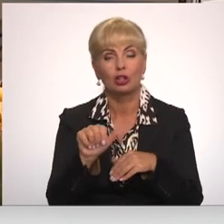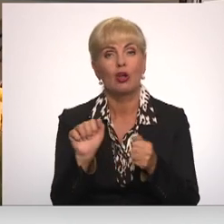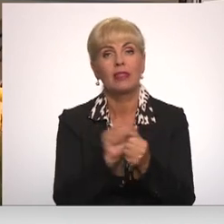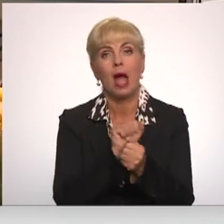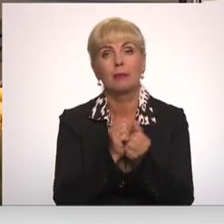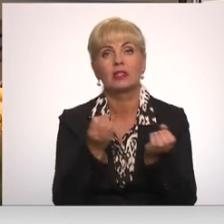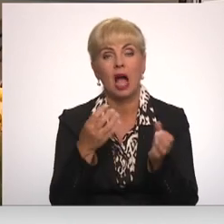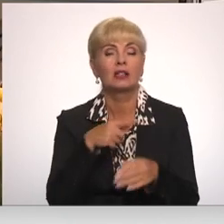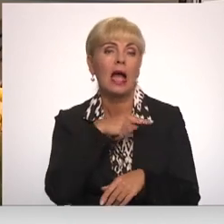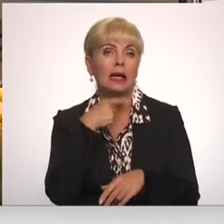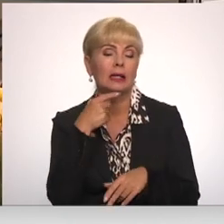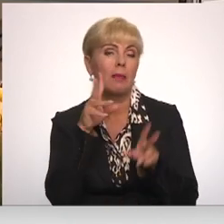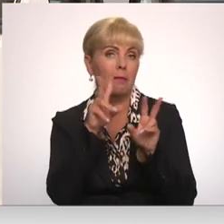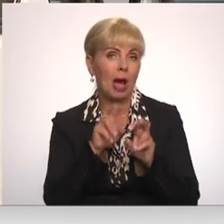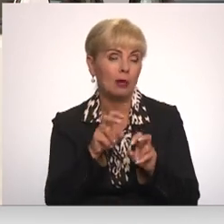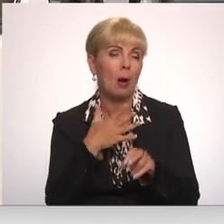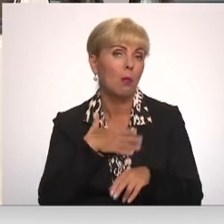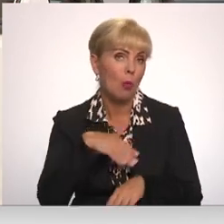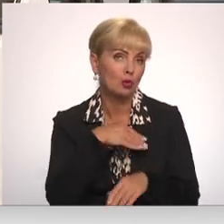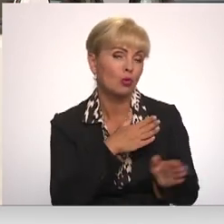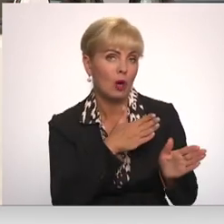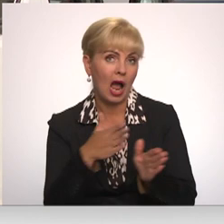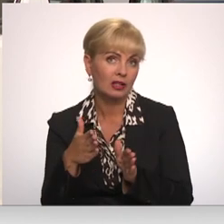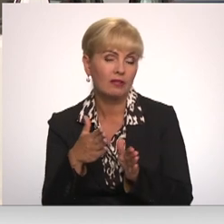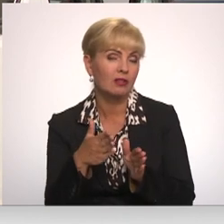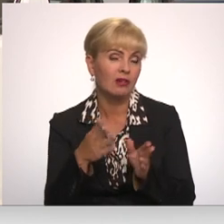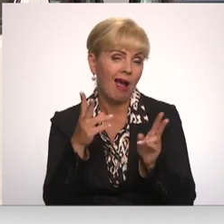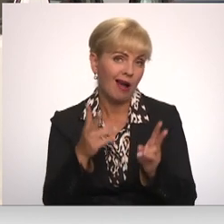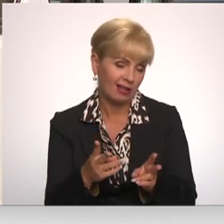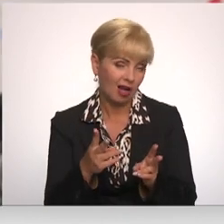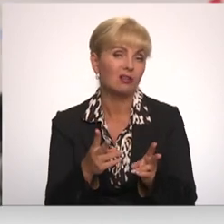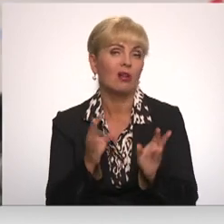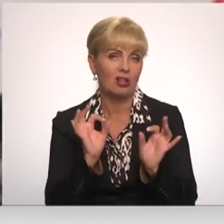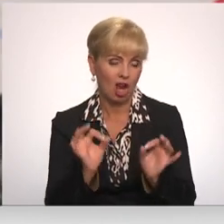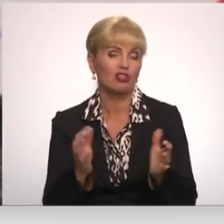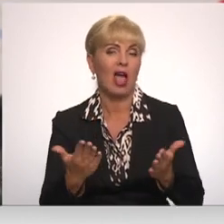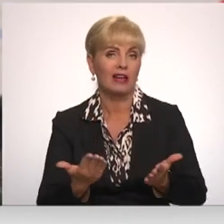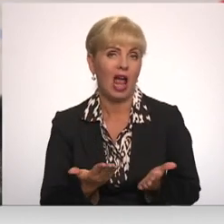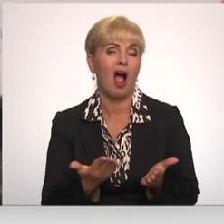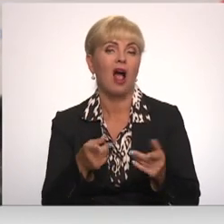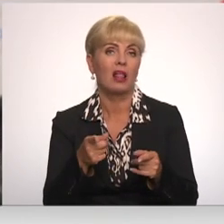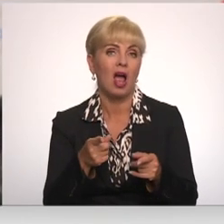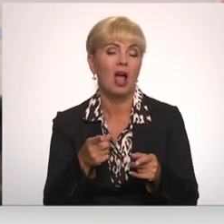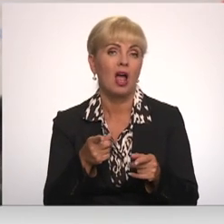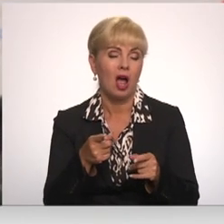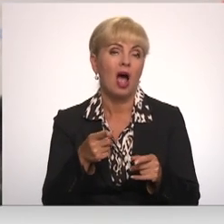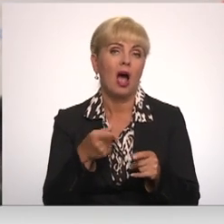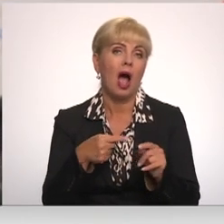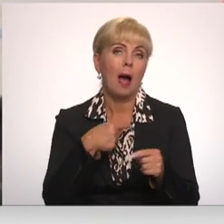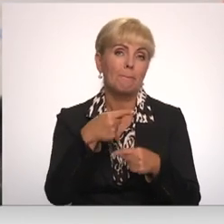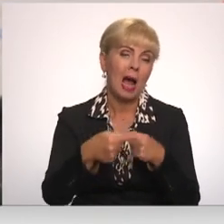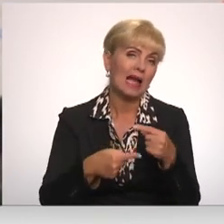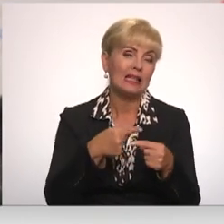Mēs gribam pārbaudīt mūsu gatavību krīzes, reālās krīzes apstākļos, operatīvi apmainīties ar